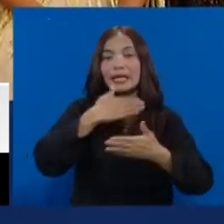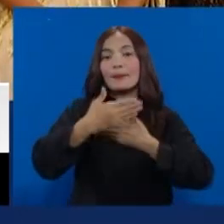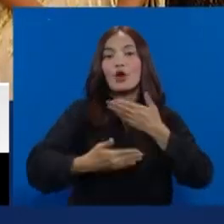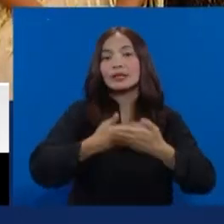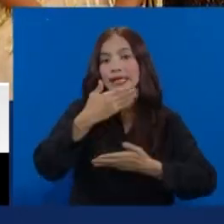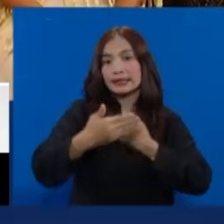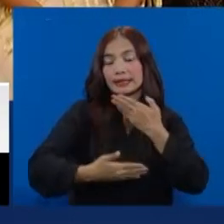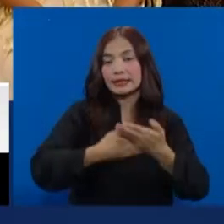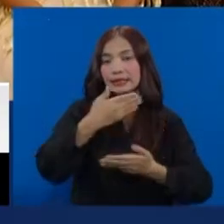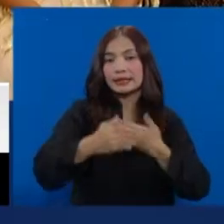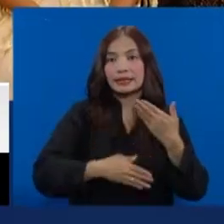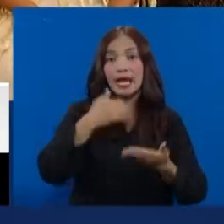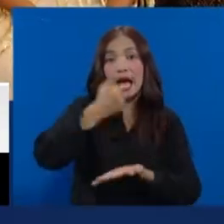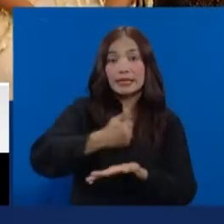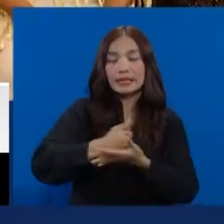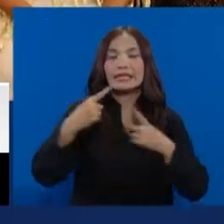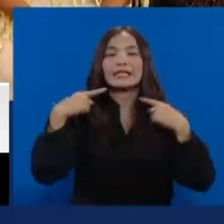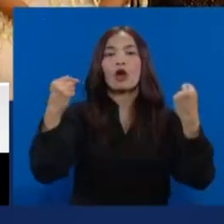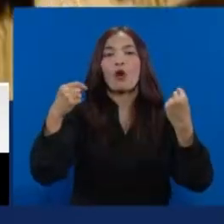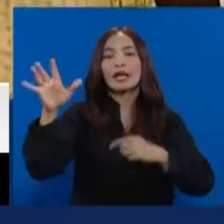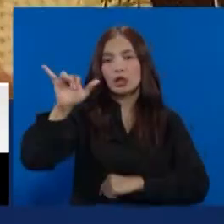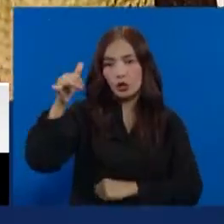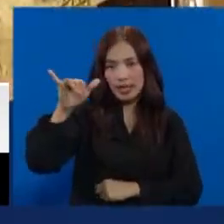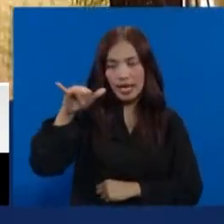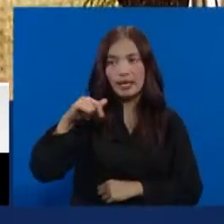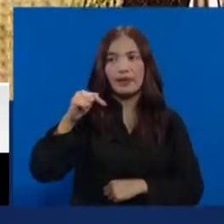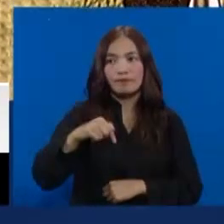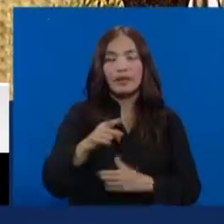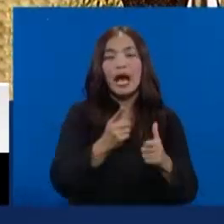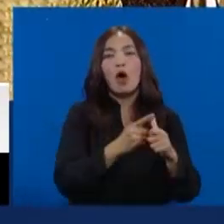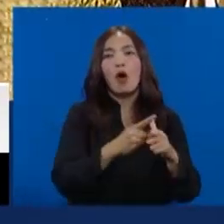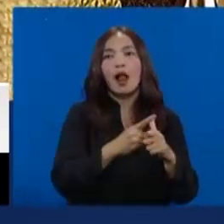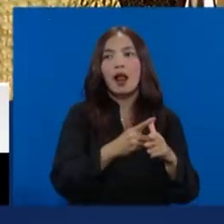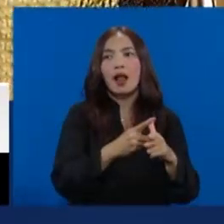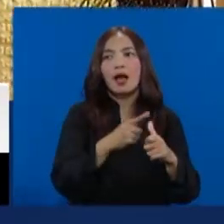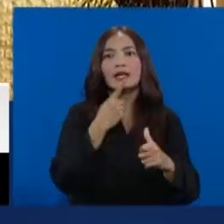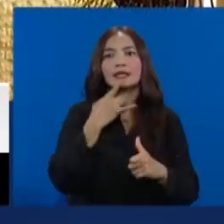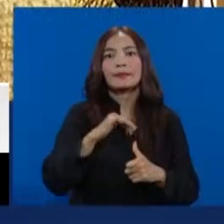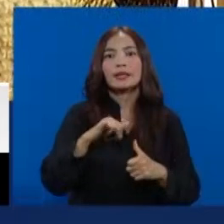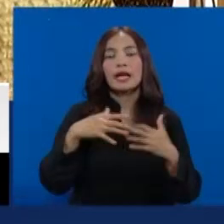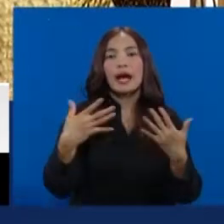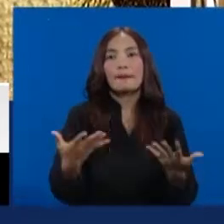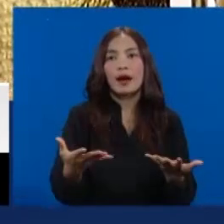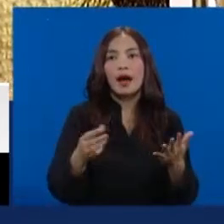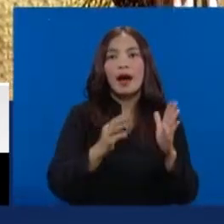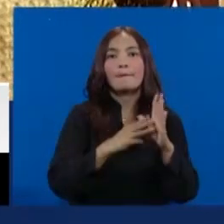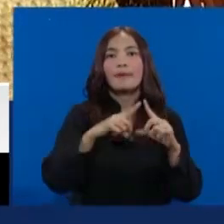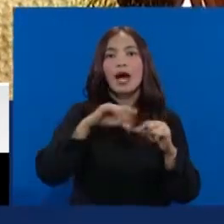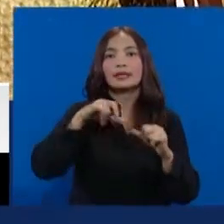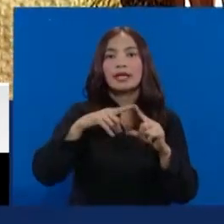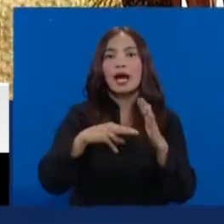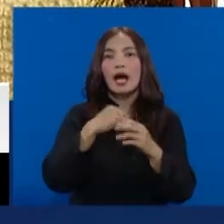prosesi adat Jawa khususnya Yogyakarta, di mana diawali dengan majang tarub. Majang tarub ini adalah